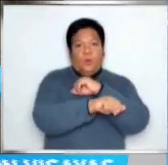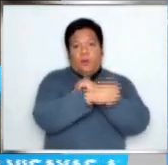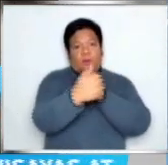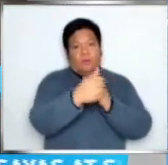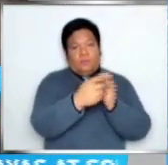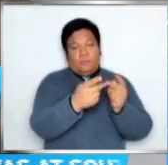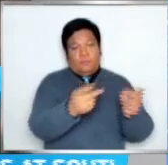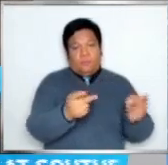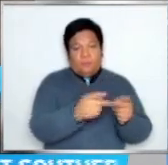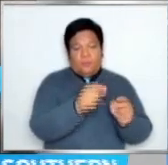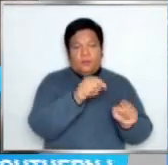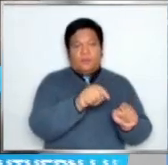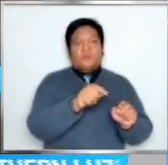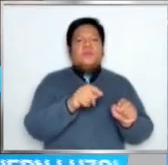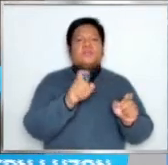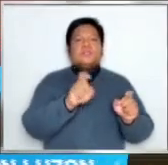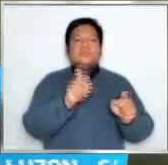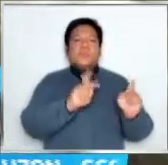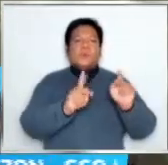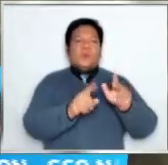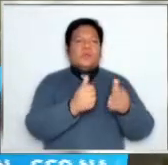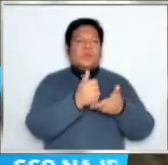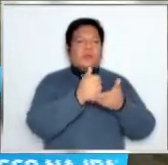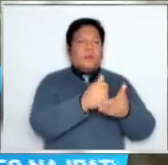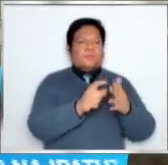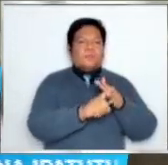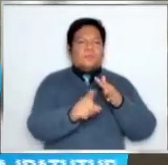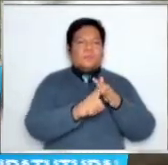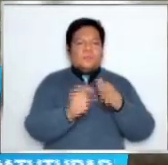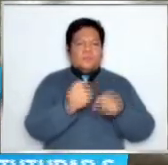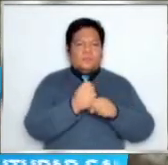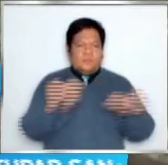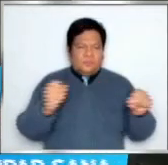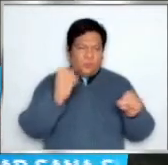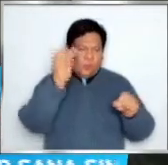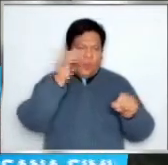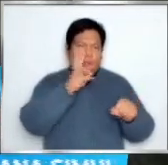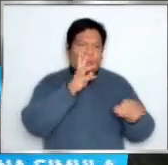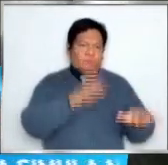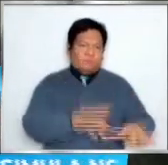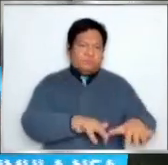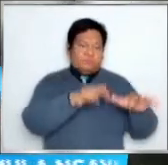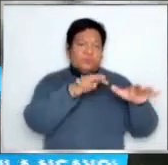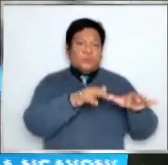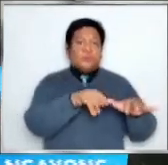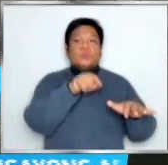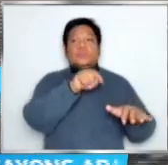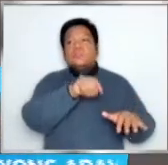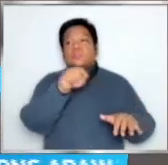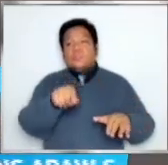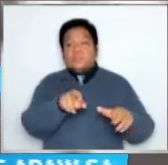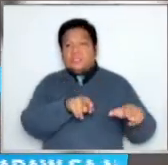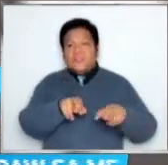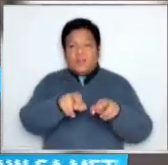ng Coast Guard dahil sa pagbaha. Tumaas din ang level ng tubig sa Anilaw River.